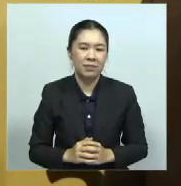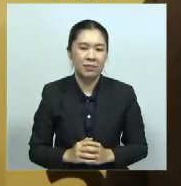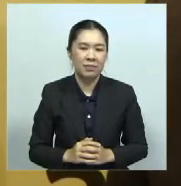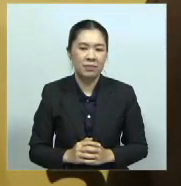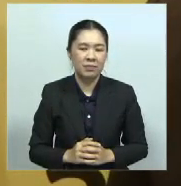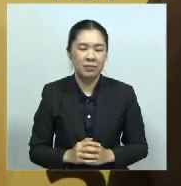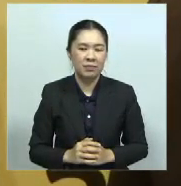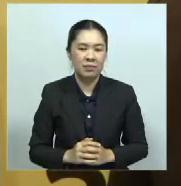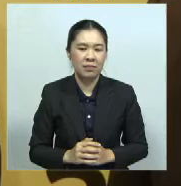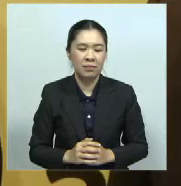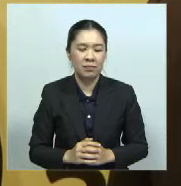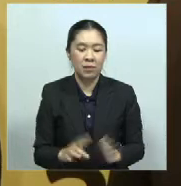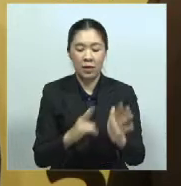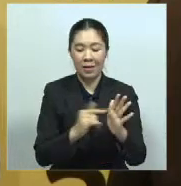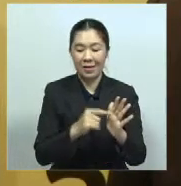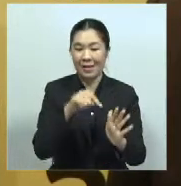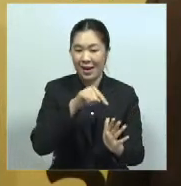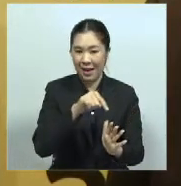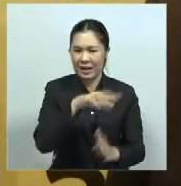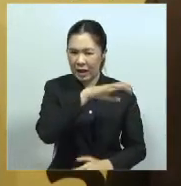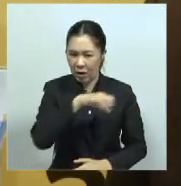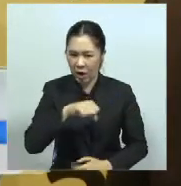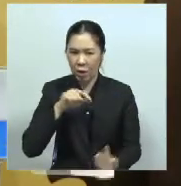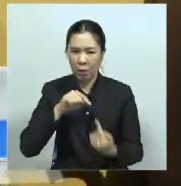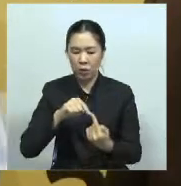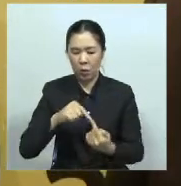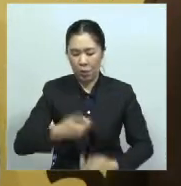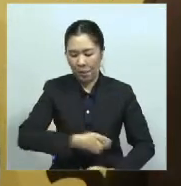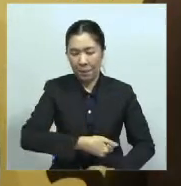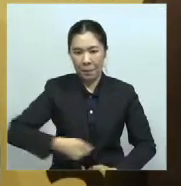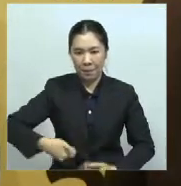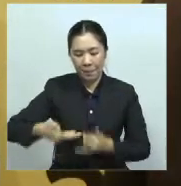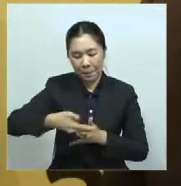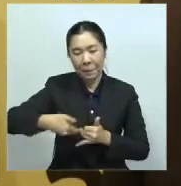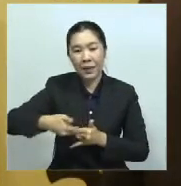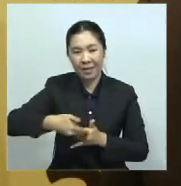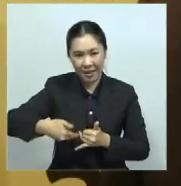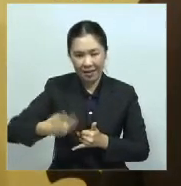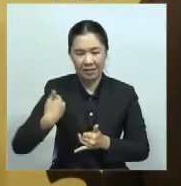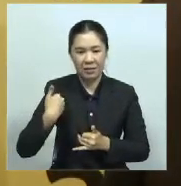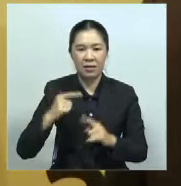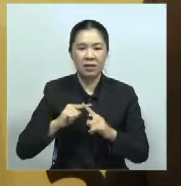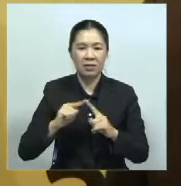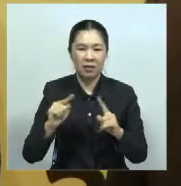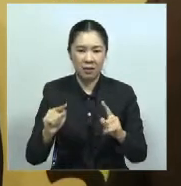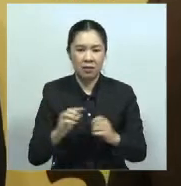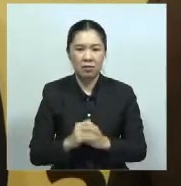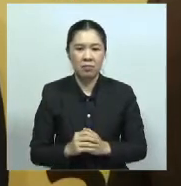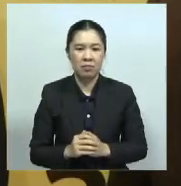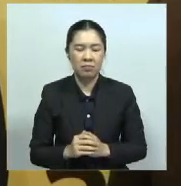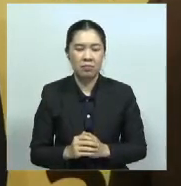ครับเขาใช้เป็นประโยชน์ในทางการแพทย์ก็คือใช้ในการผ่าตัดแต่ว่าตัวเคตามีนก็ดีหรือตั